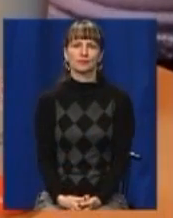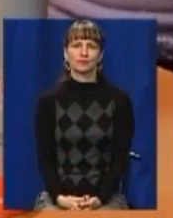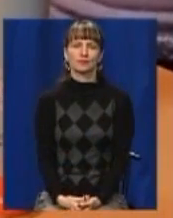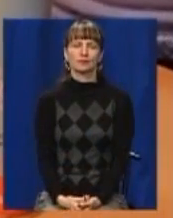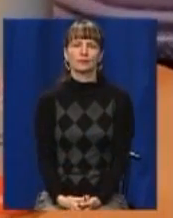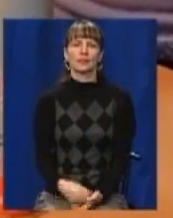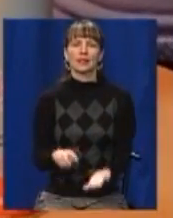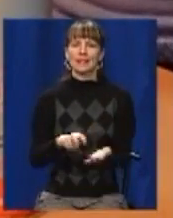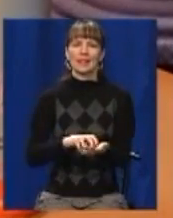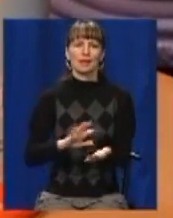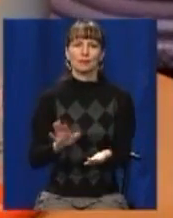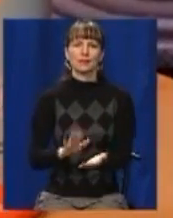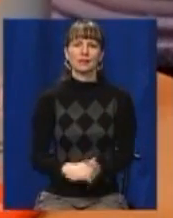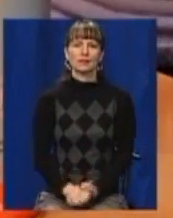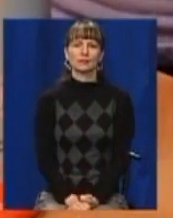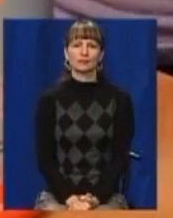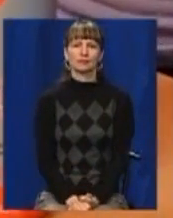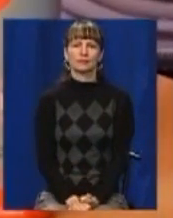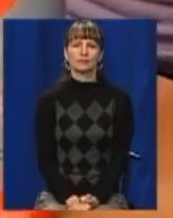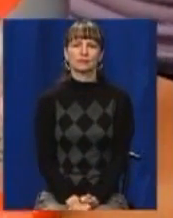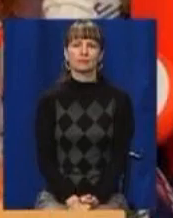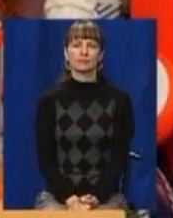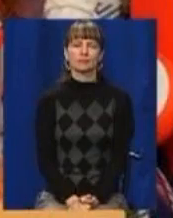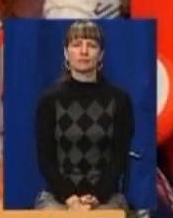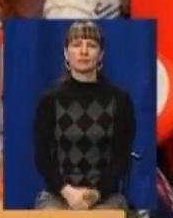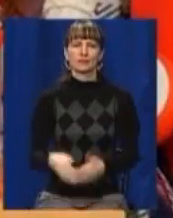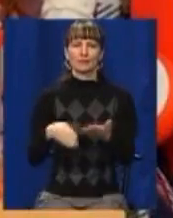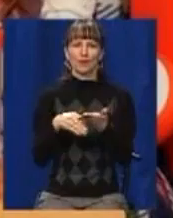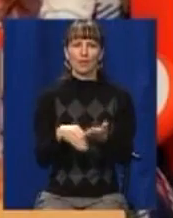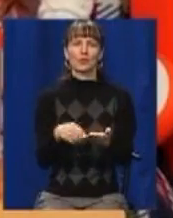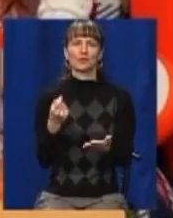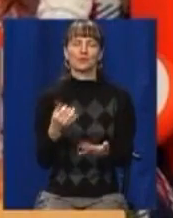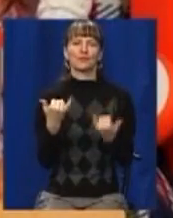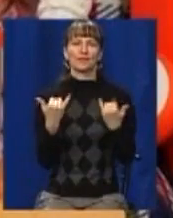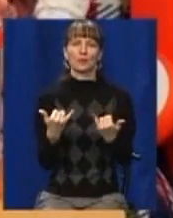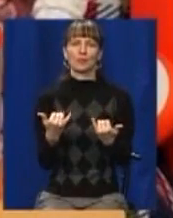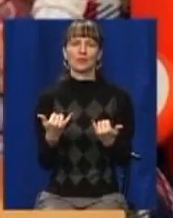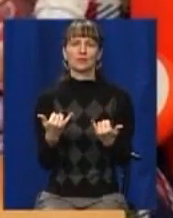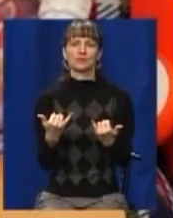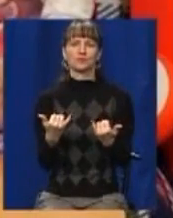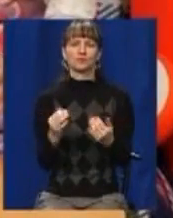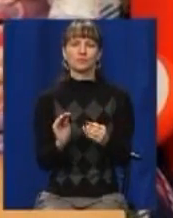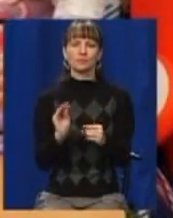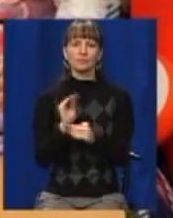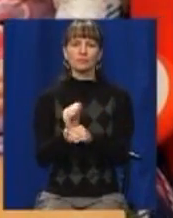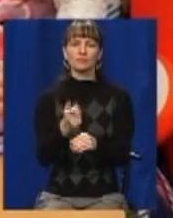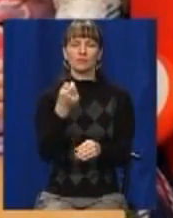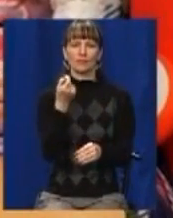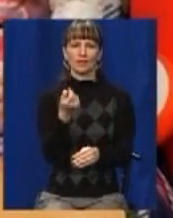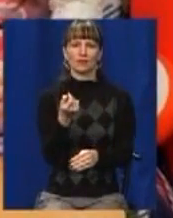Не бійся. Ось так, давай допоможемо. Ага. Так, тепер додаємо